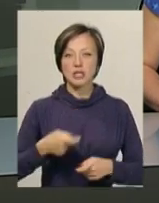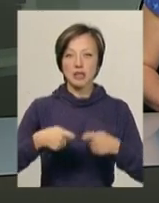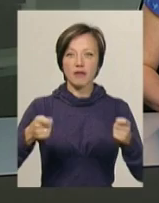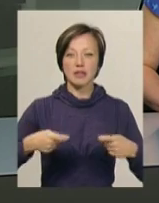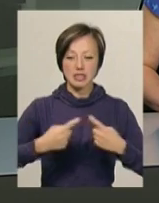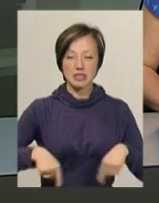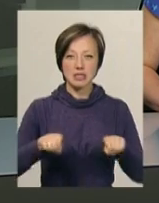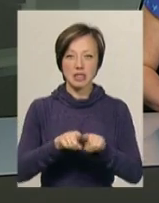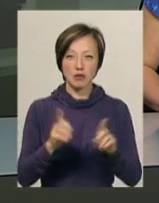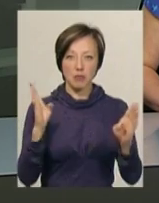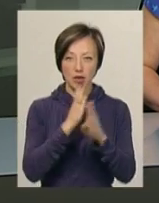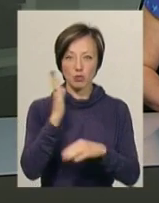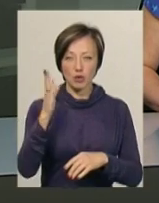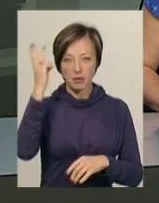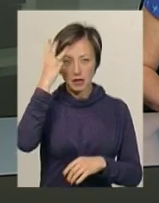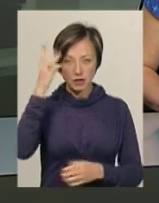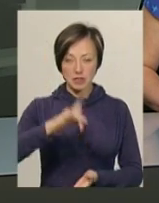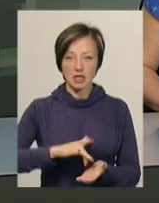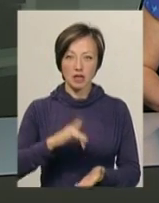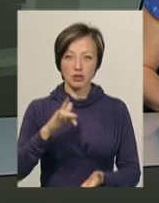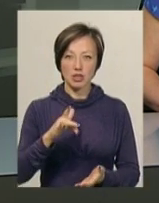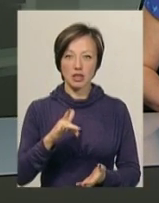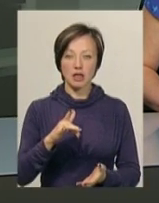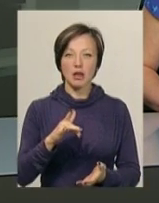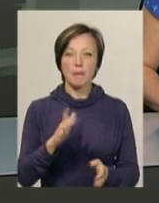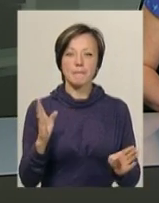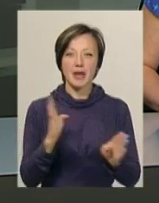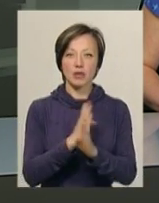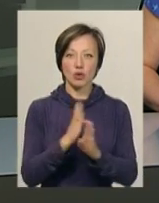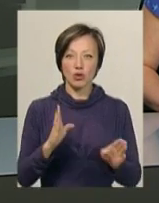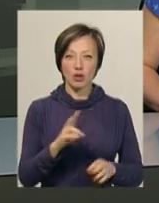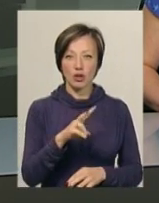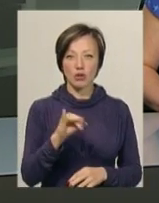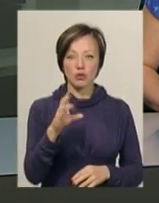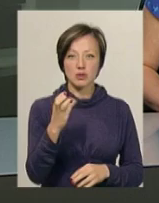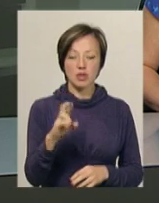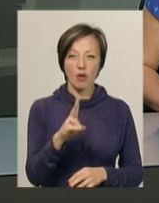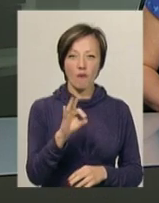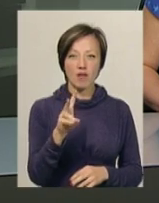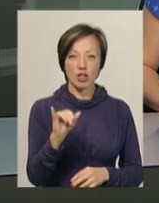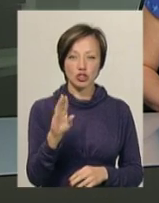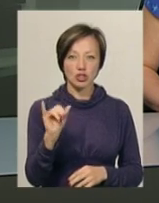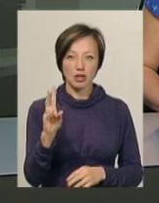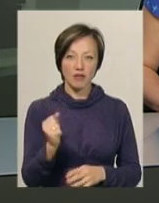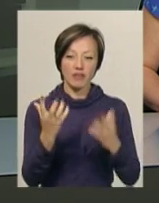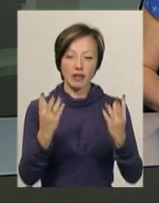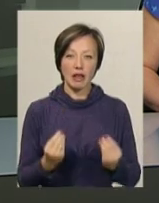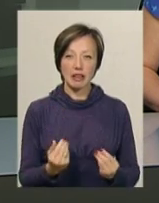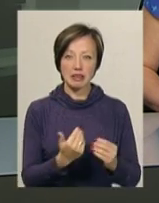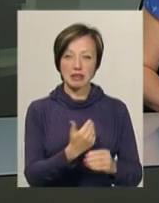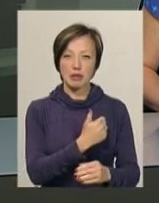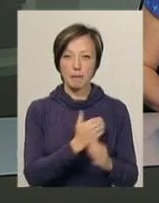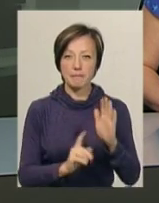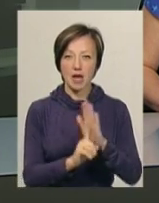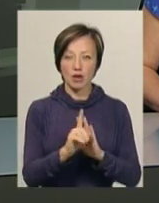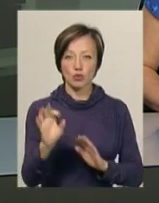завідувач сектору метеопрогнозів Хмельницького центру з гідрометеорології Люся Ковалишина. За її словами, в день температура повітря